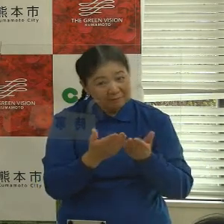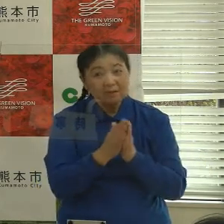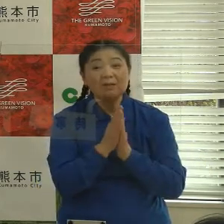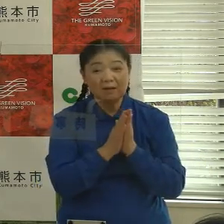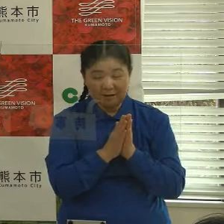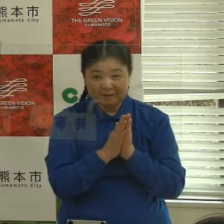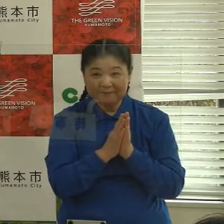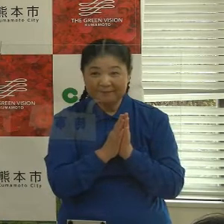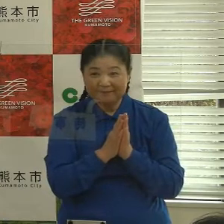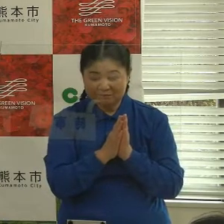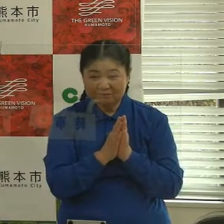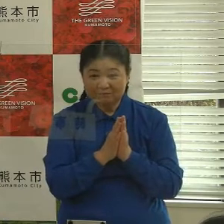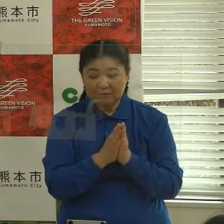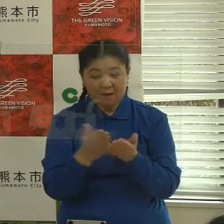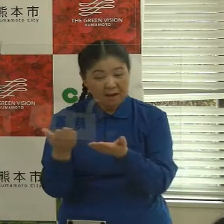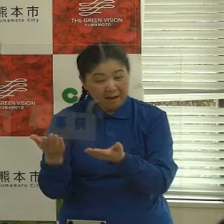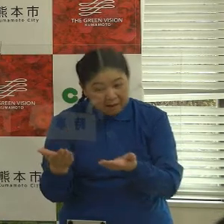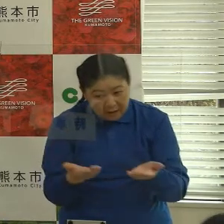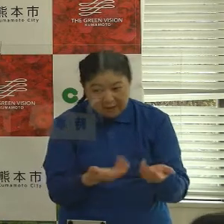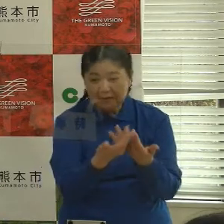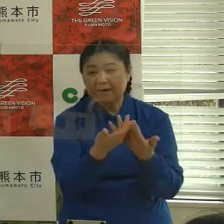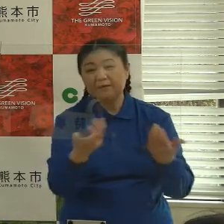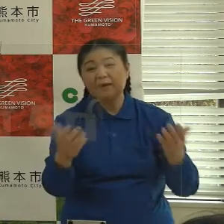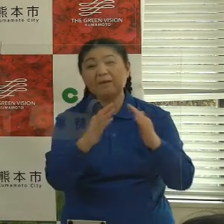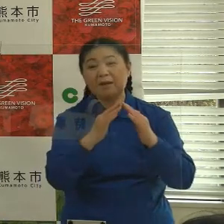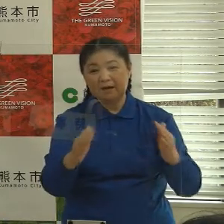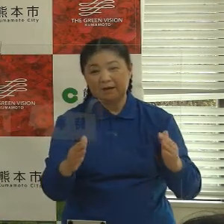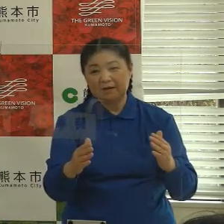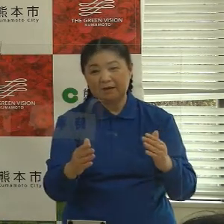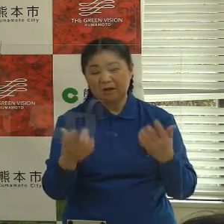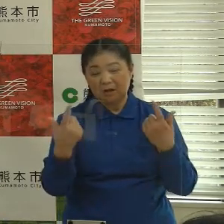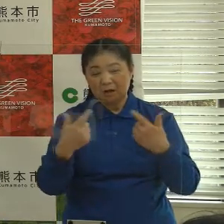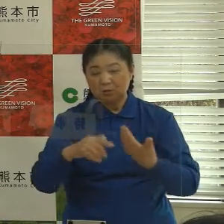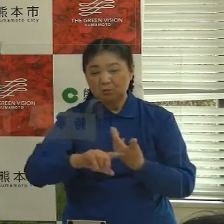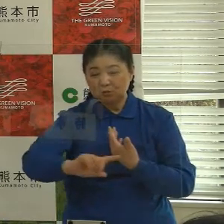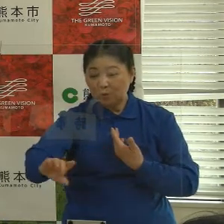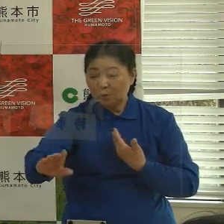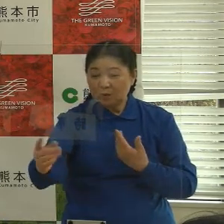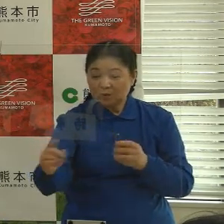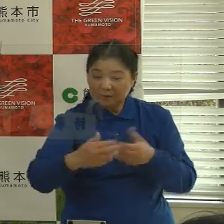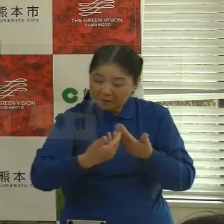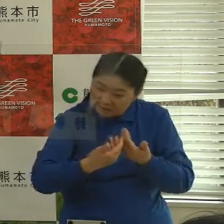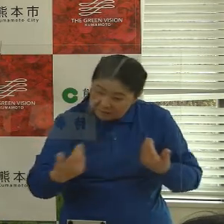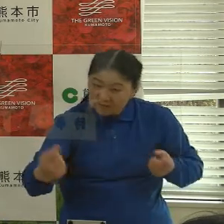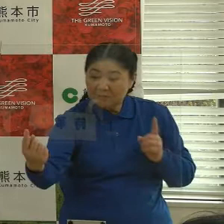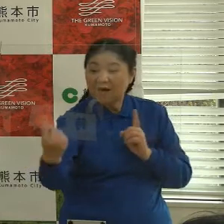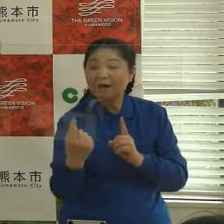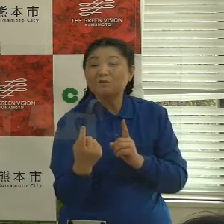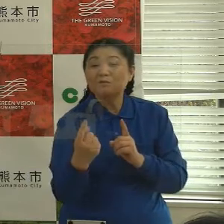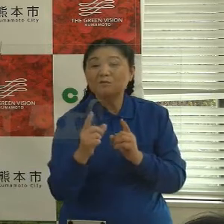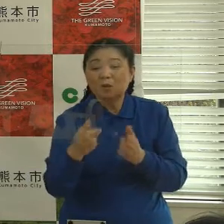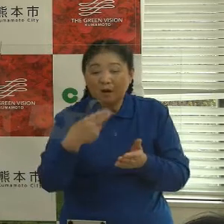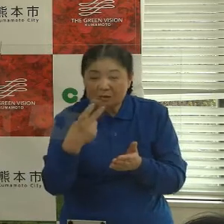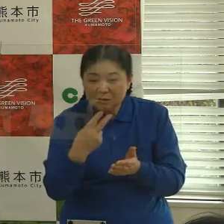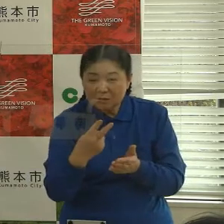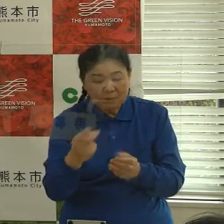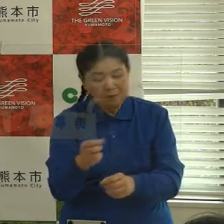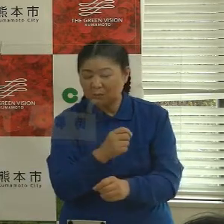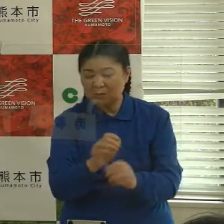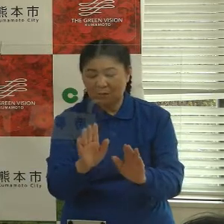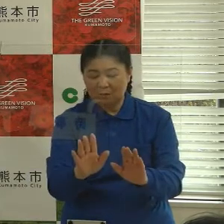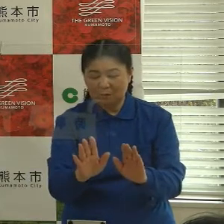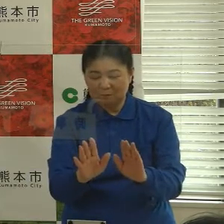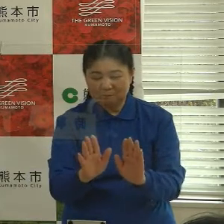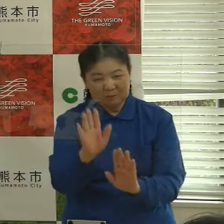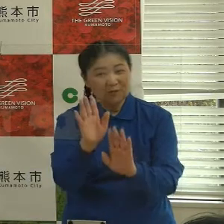くとともに歓迎会等ですね、普段一緒にいない方との会食については特にこの